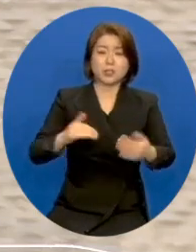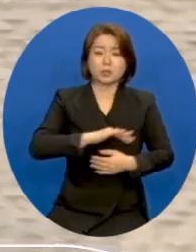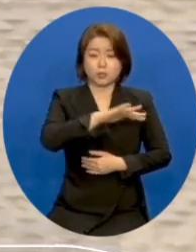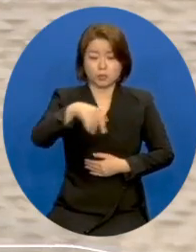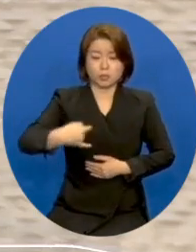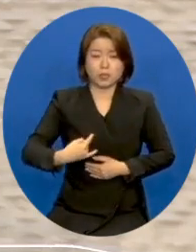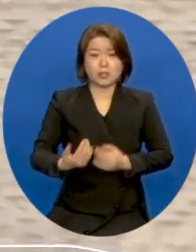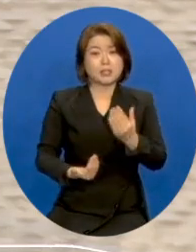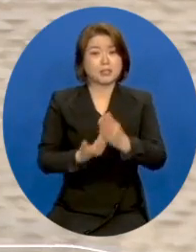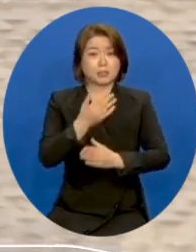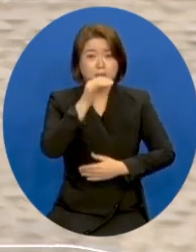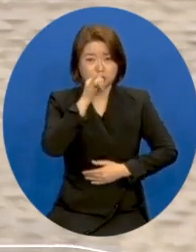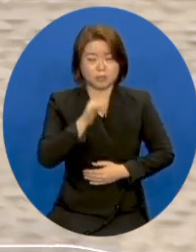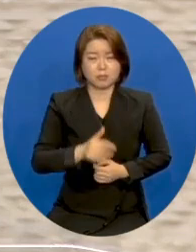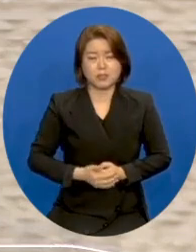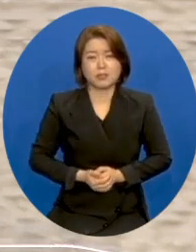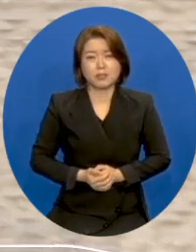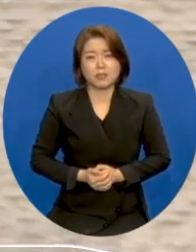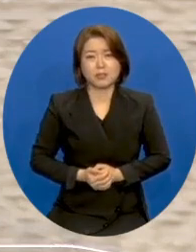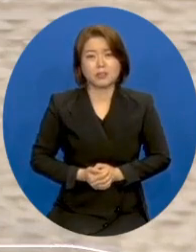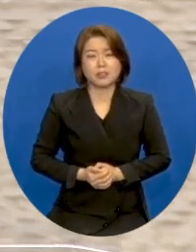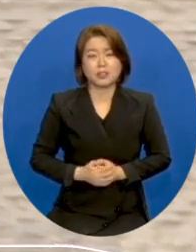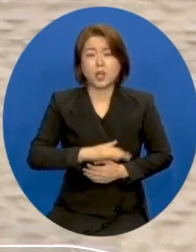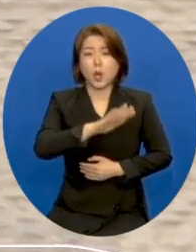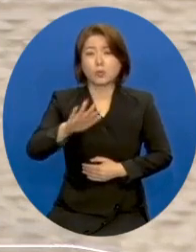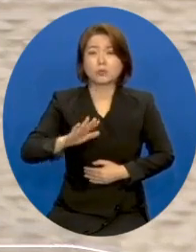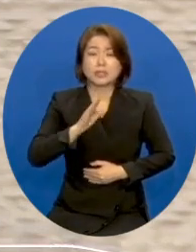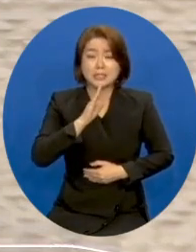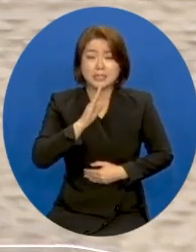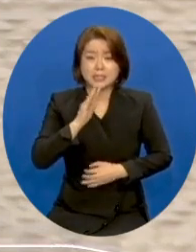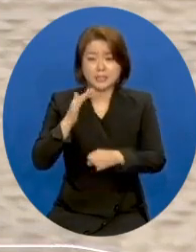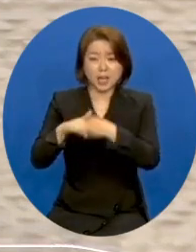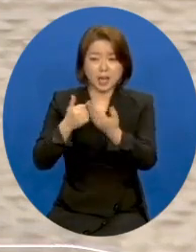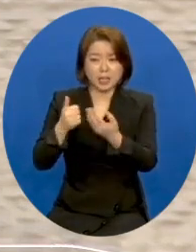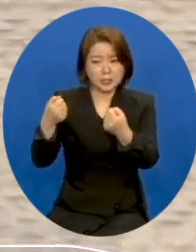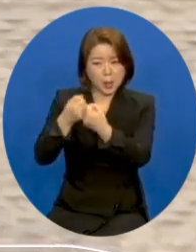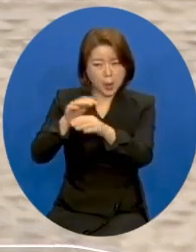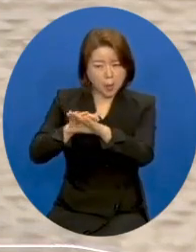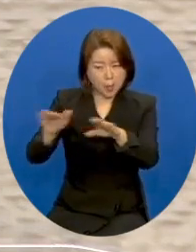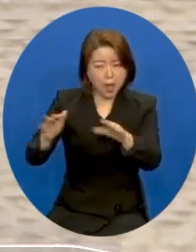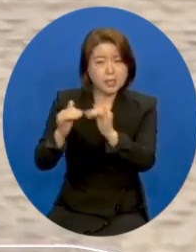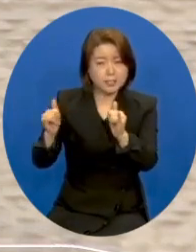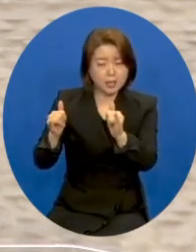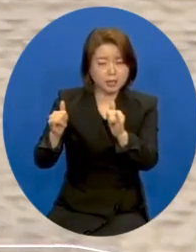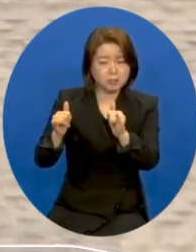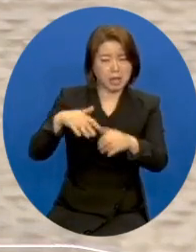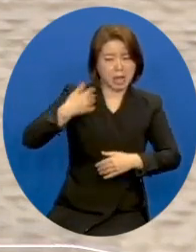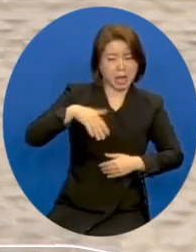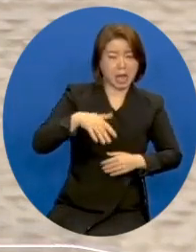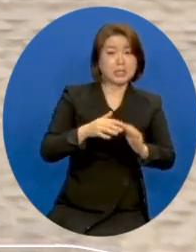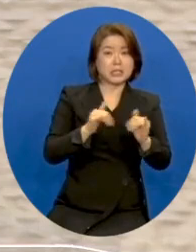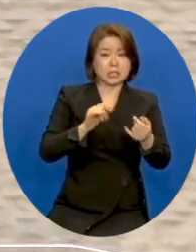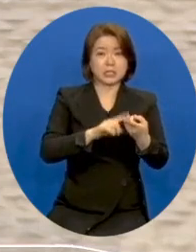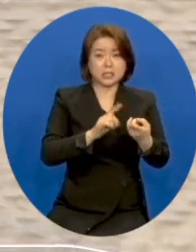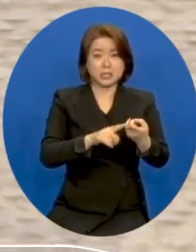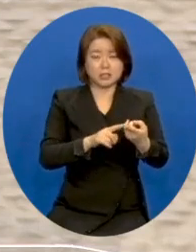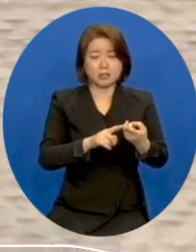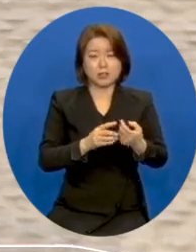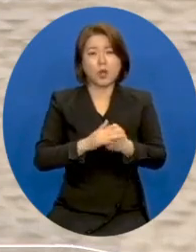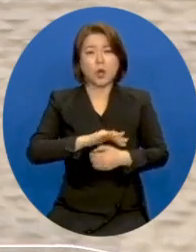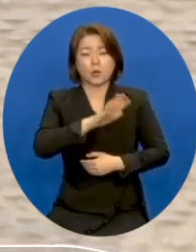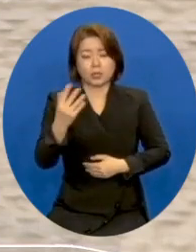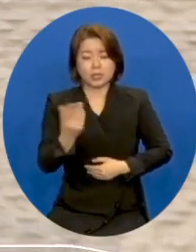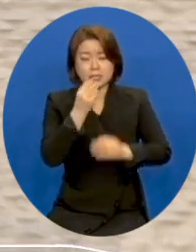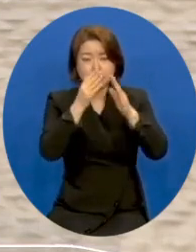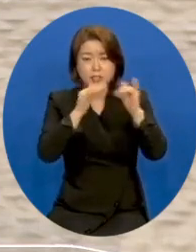일어난 것입니다. 우리가 진짜 하나님과 화해한 사람인지 아닌지는 우리가 하나님의